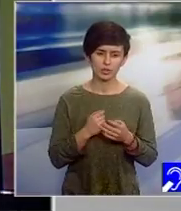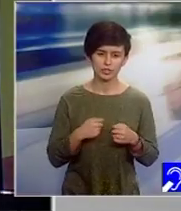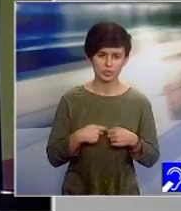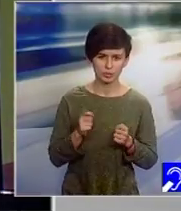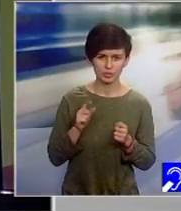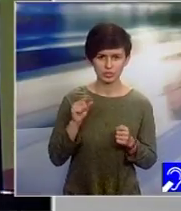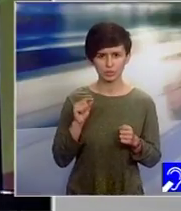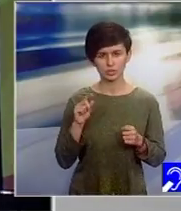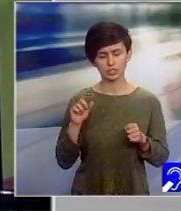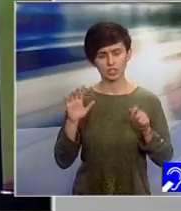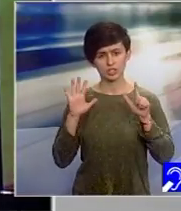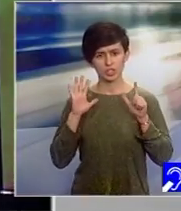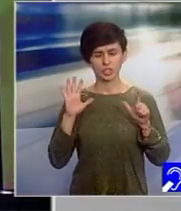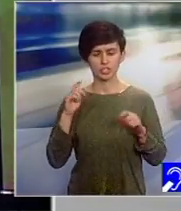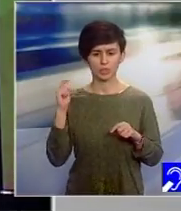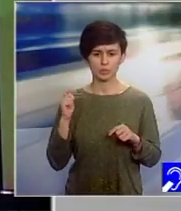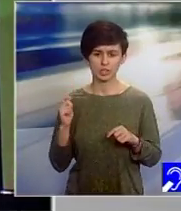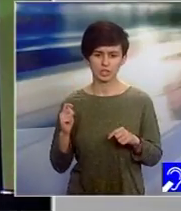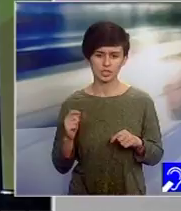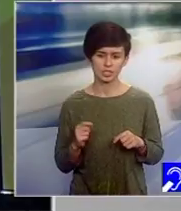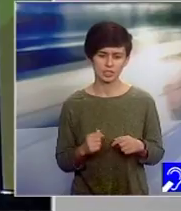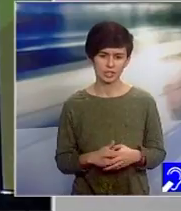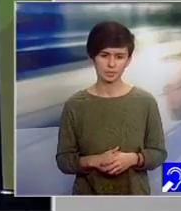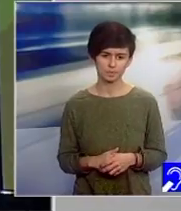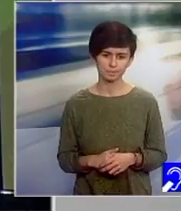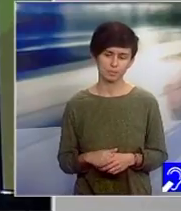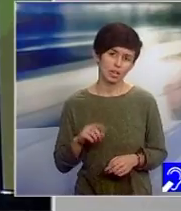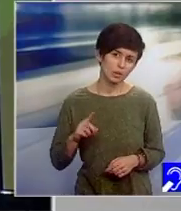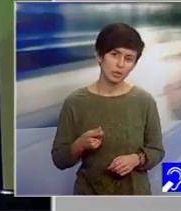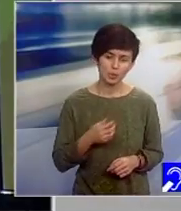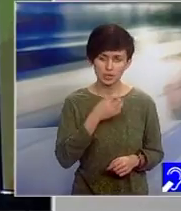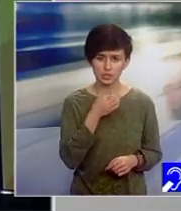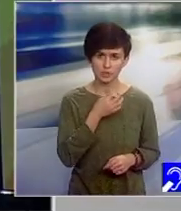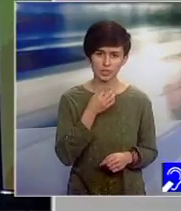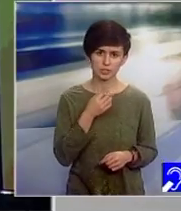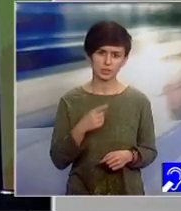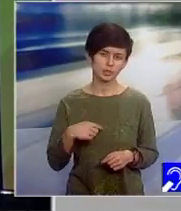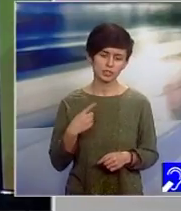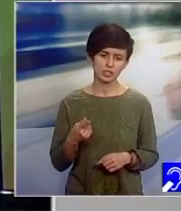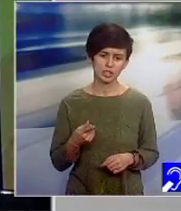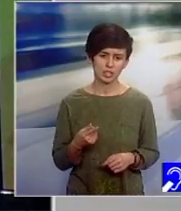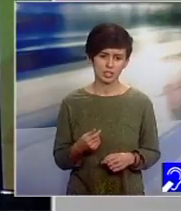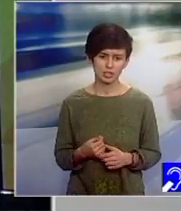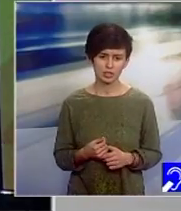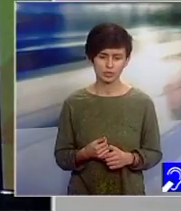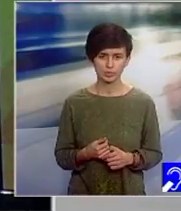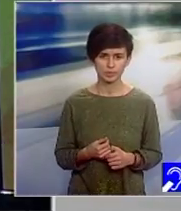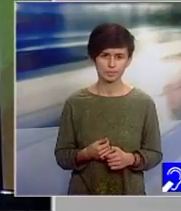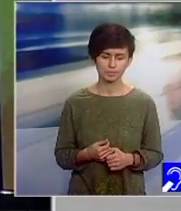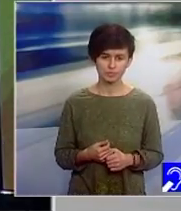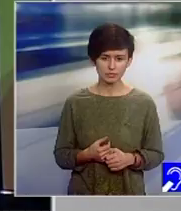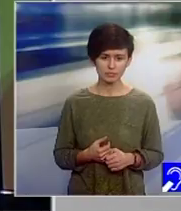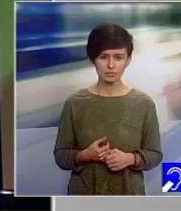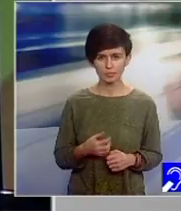de țări, dar nu știm, o să... Probabil o să vă spunem și după impresia, să fim așa mai tupei, să vedem, poate vă dăm un telefon, să